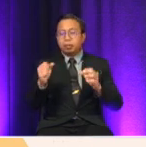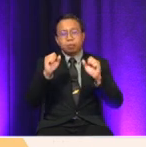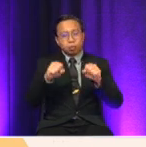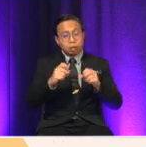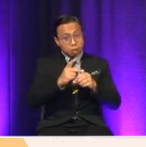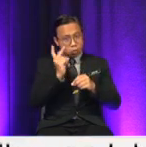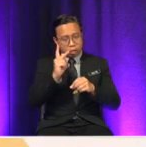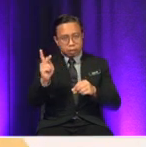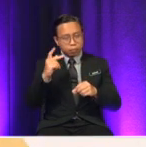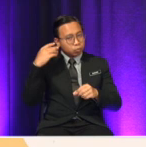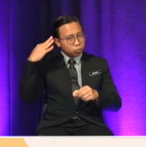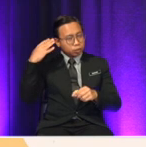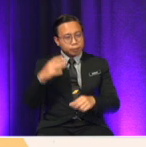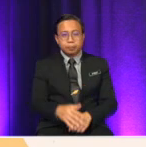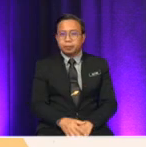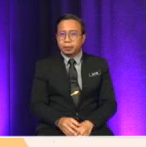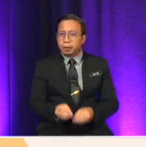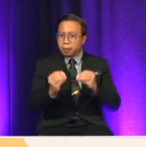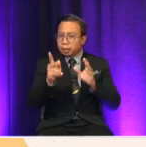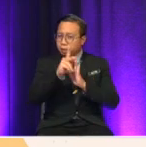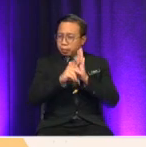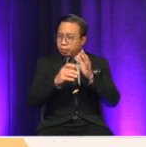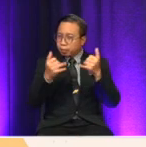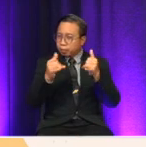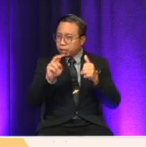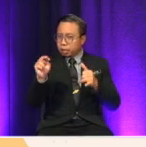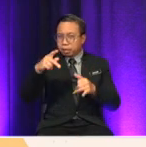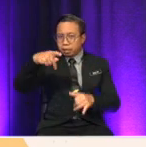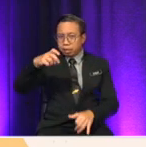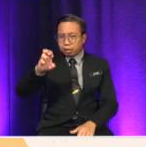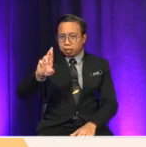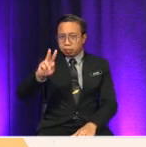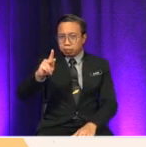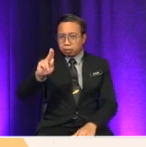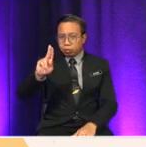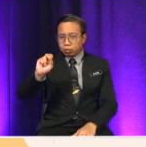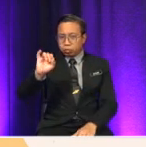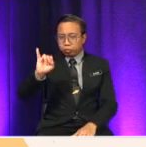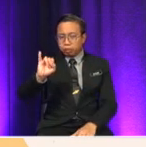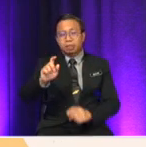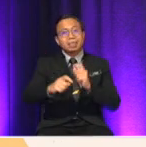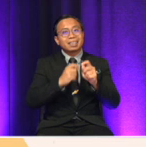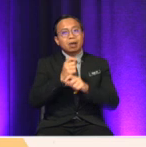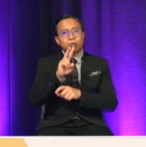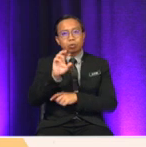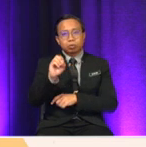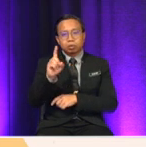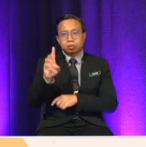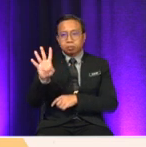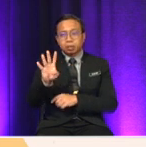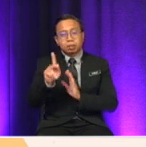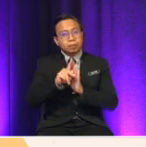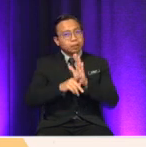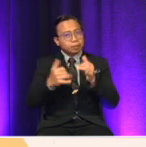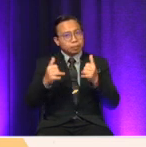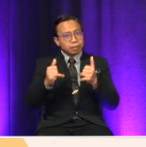bunyi. Manakala bagi permainan perkusi pula, menurut Emilia tahun 2014, permainan perkusi